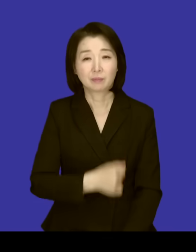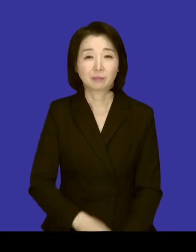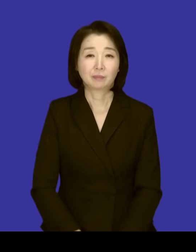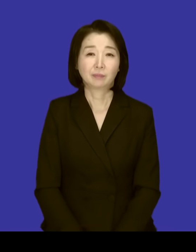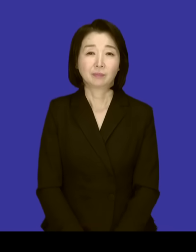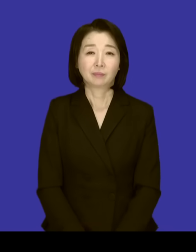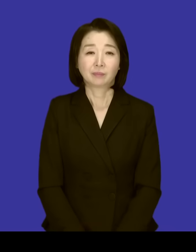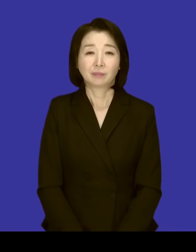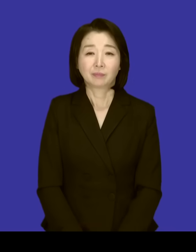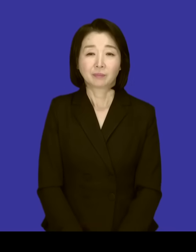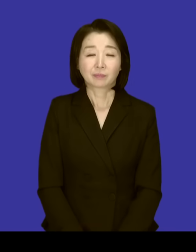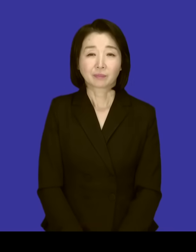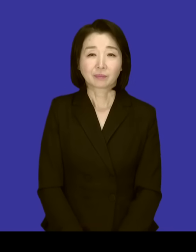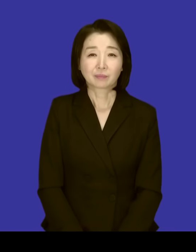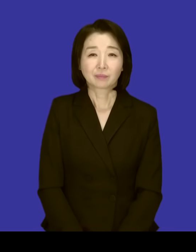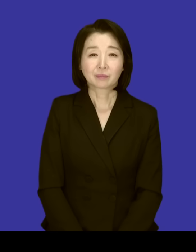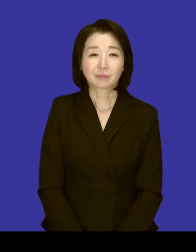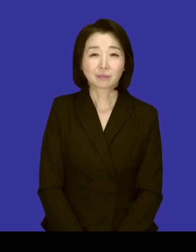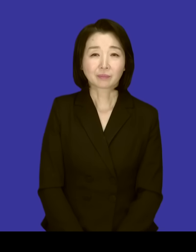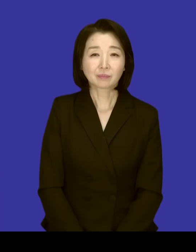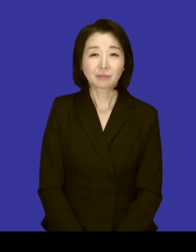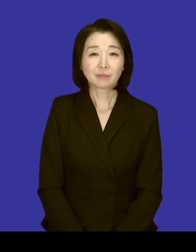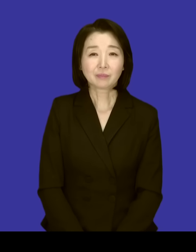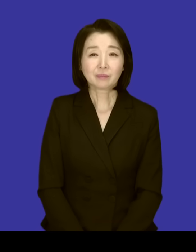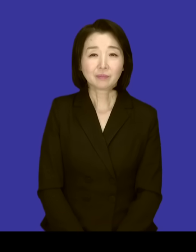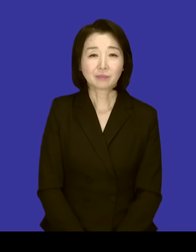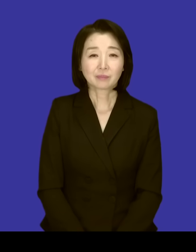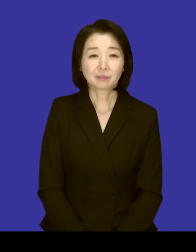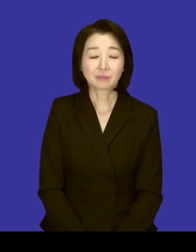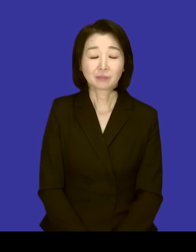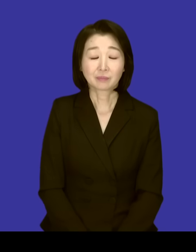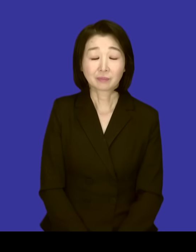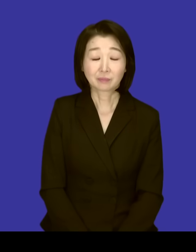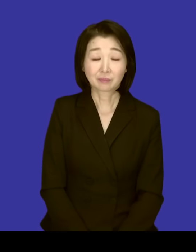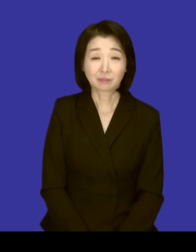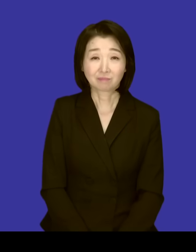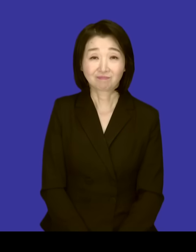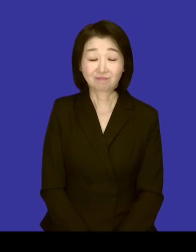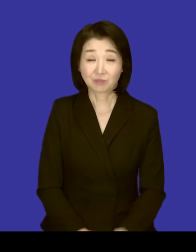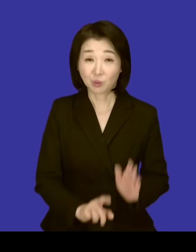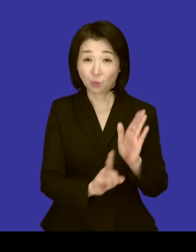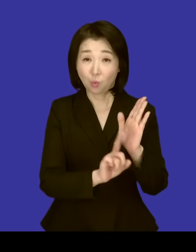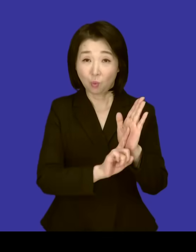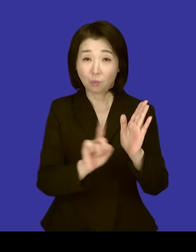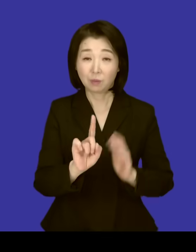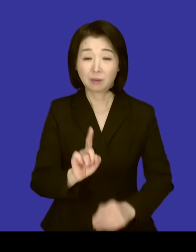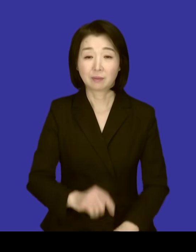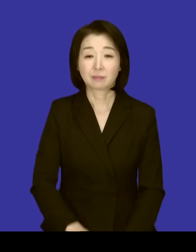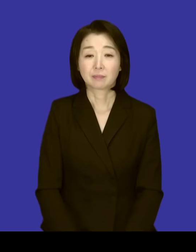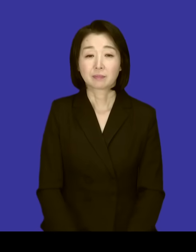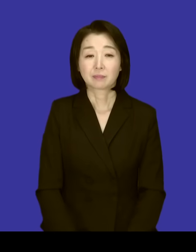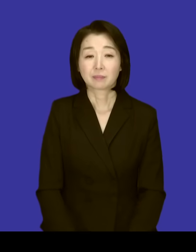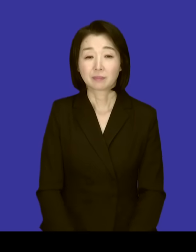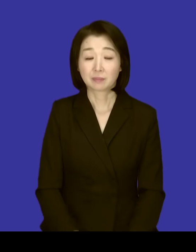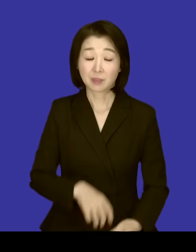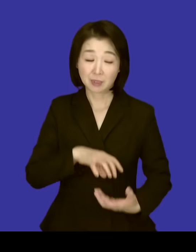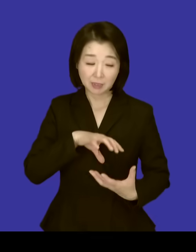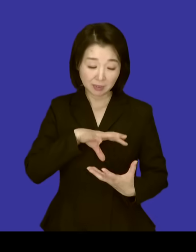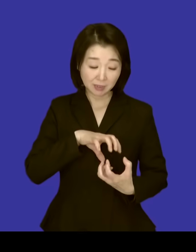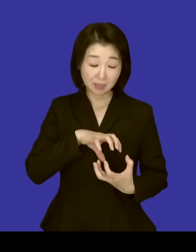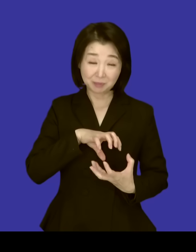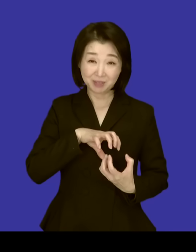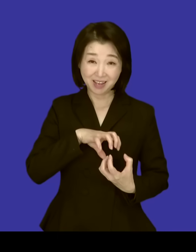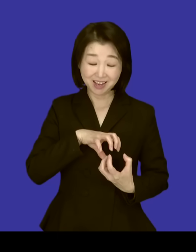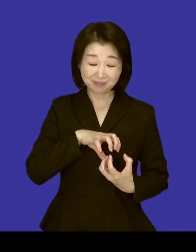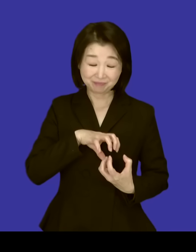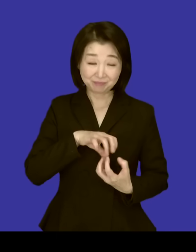주셨던 것 같아요. 그래서 이제 부서 원내 공고에 그 심장 이식 코디네이터를